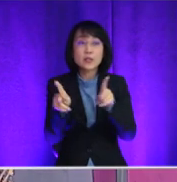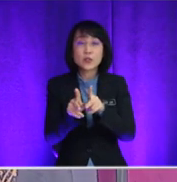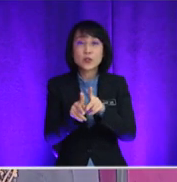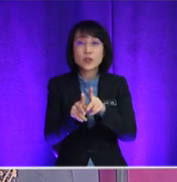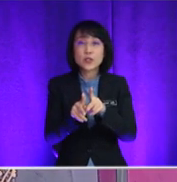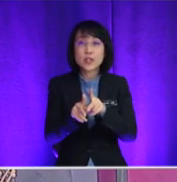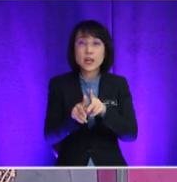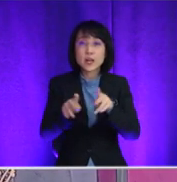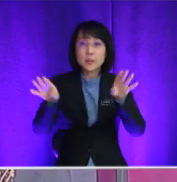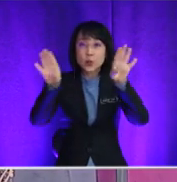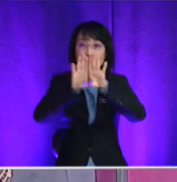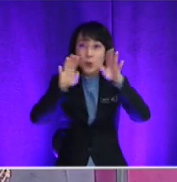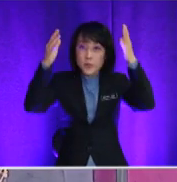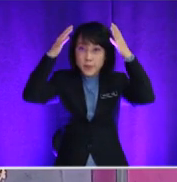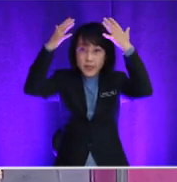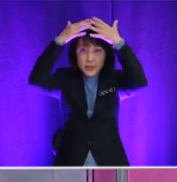juga